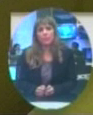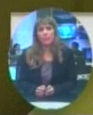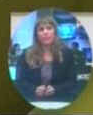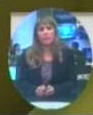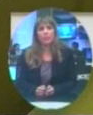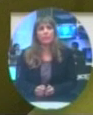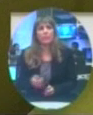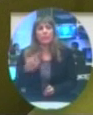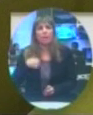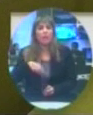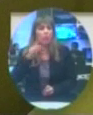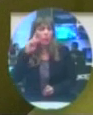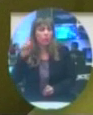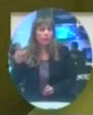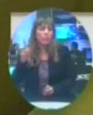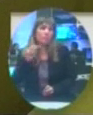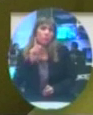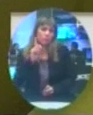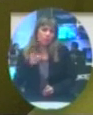מובנה במתן השירות